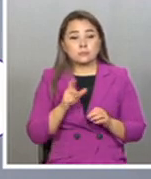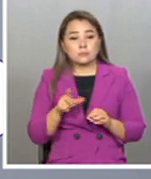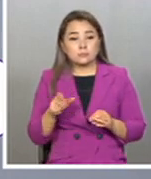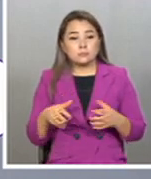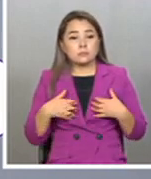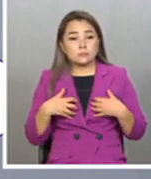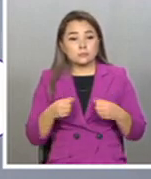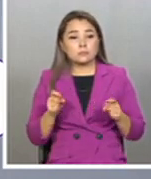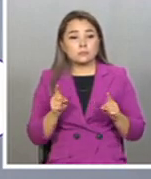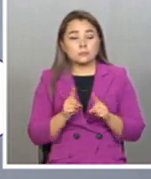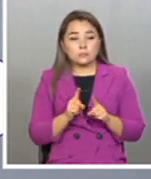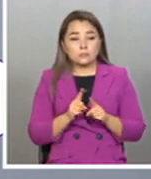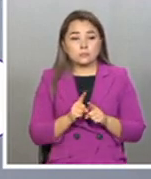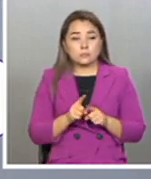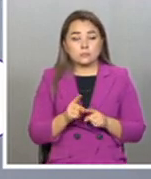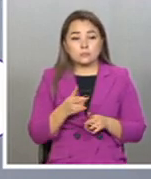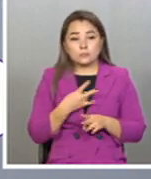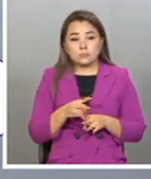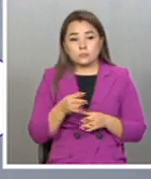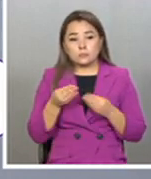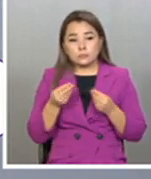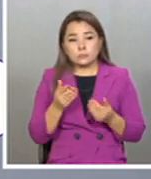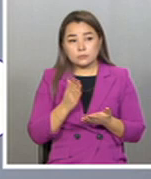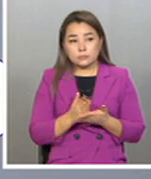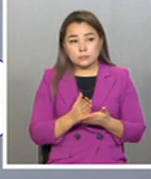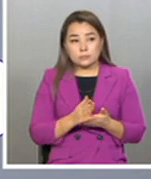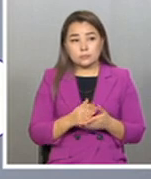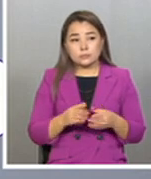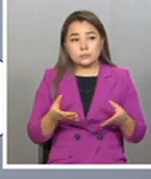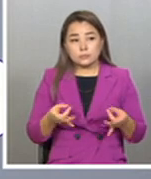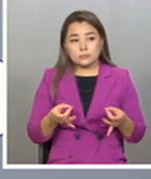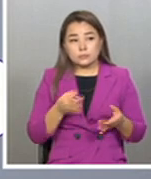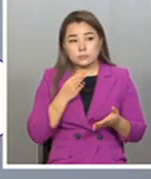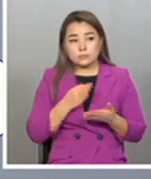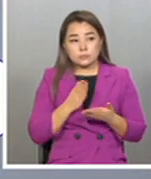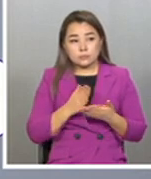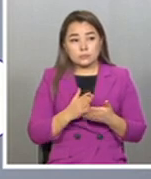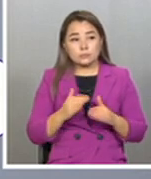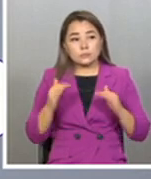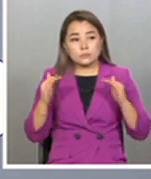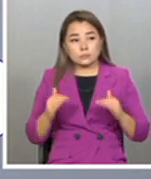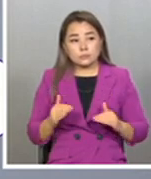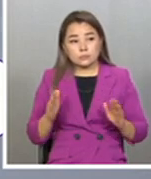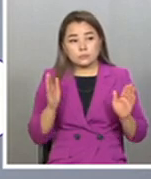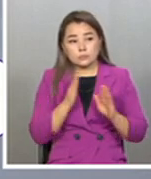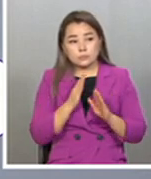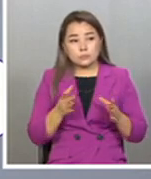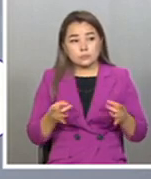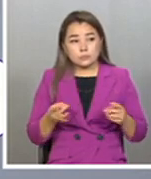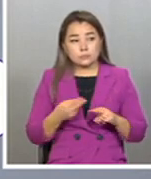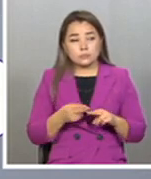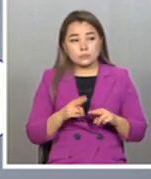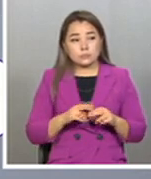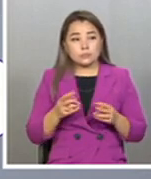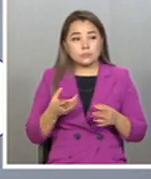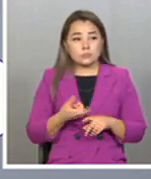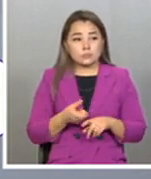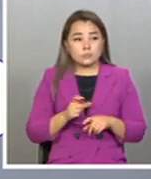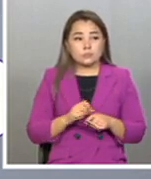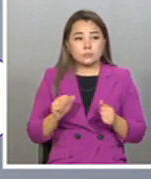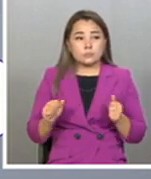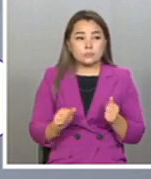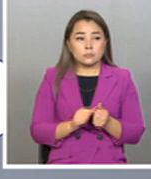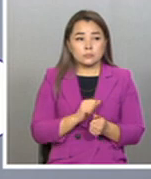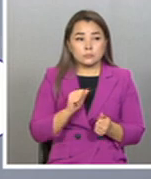негізгі көрсеткіштердің бірі ол ылғалдылық болып табылады. Төмен ауа ылғалдылығы ол өте құрғақ ауа теріні